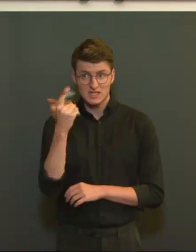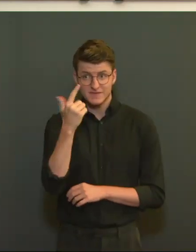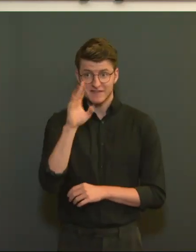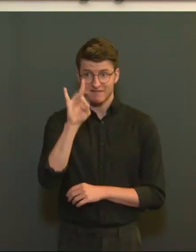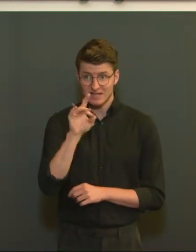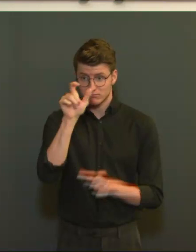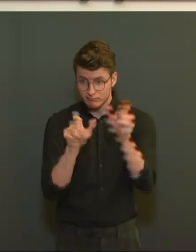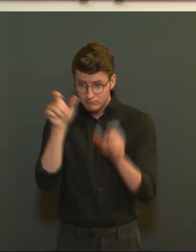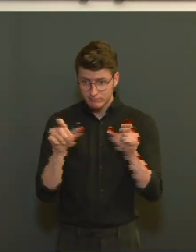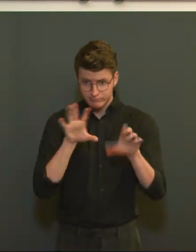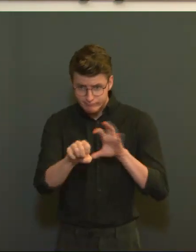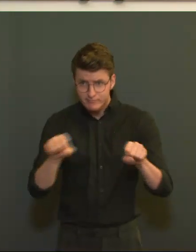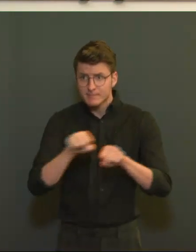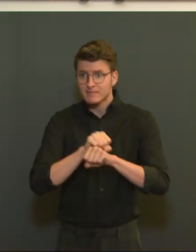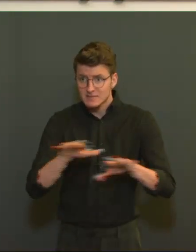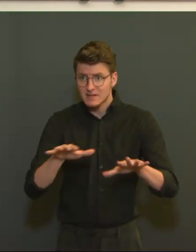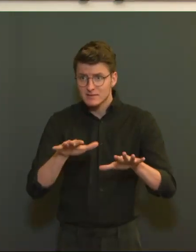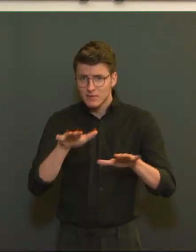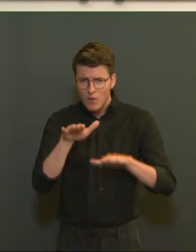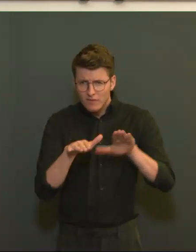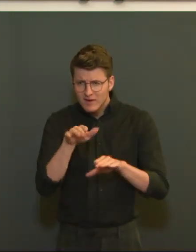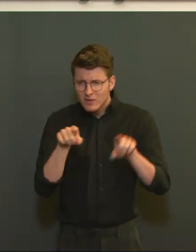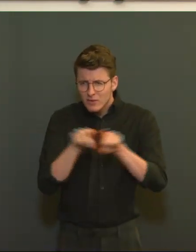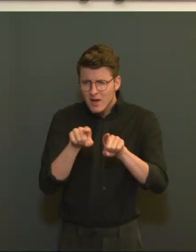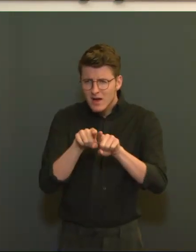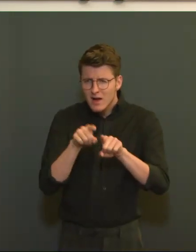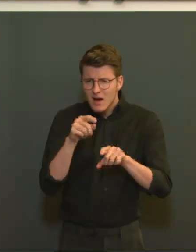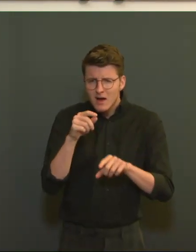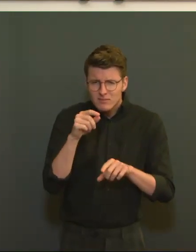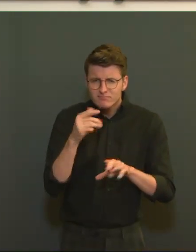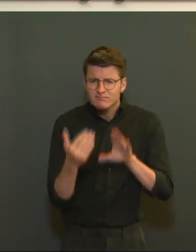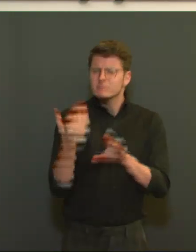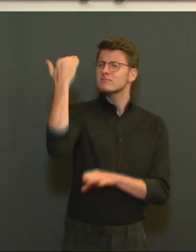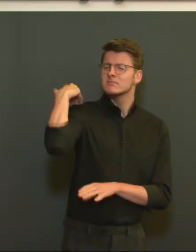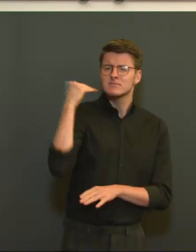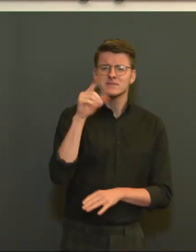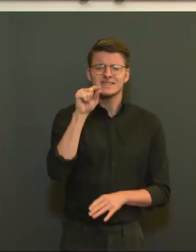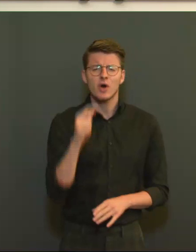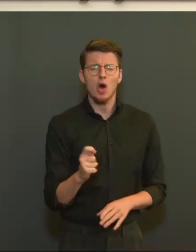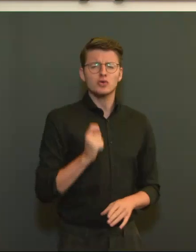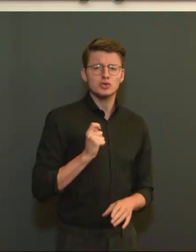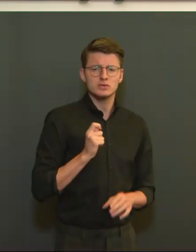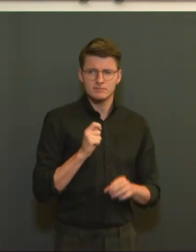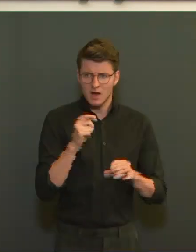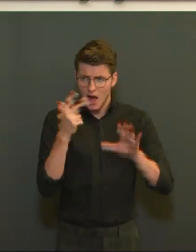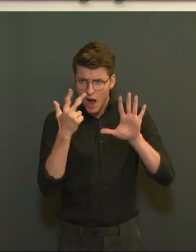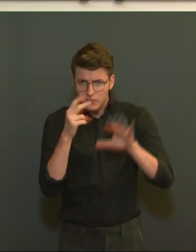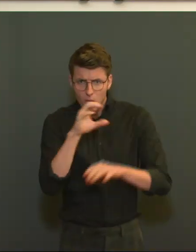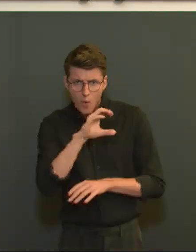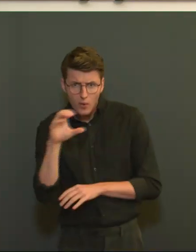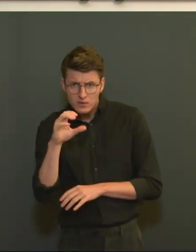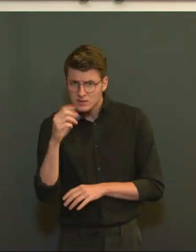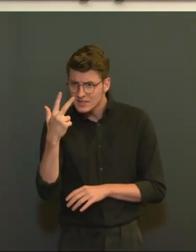dit komt in de buurt van de 873 gevallen die we hebben vastgesteld op maandag 10 augustus, wat